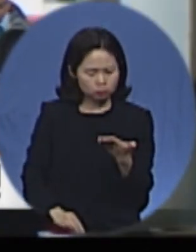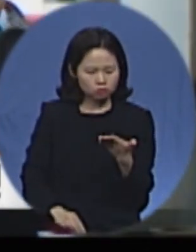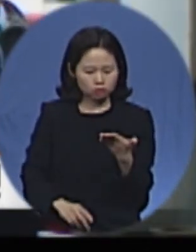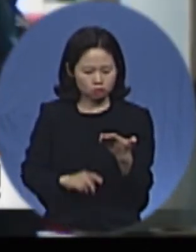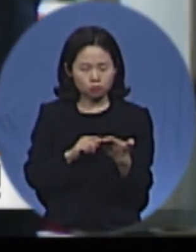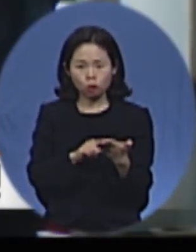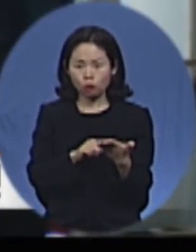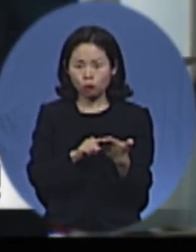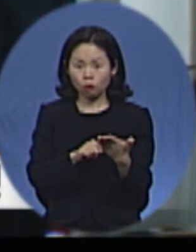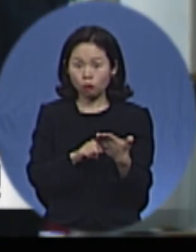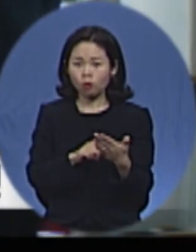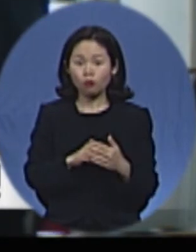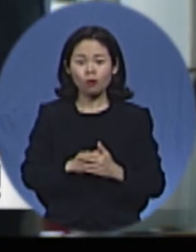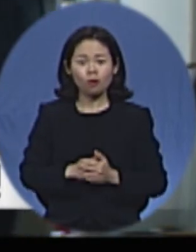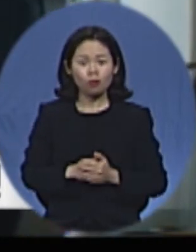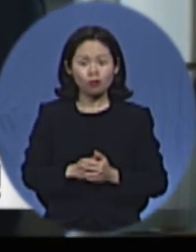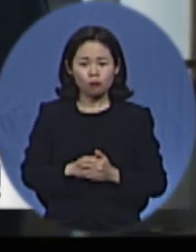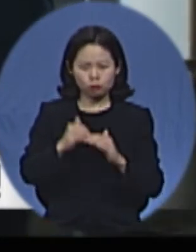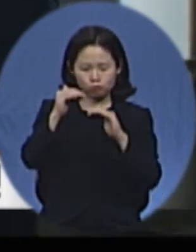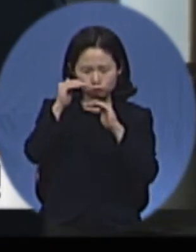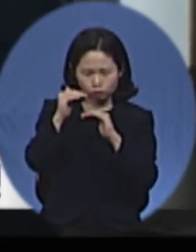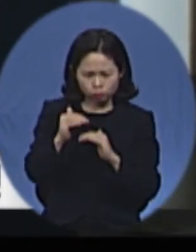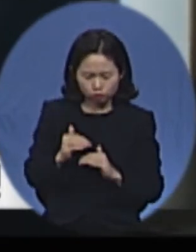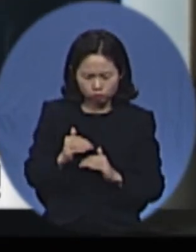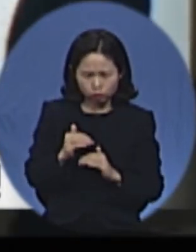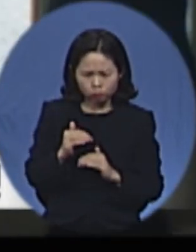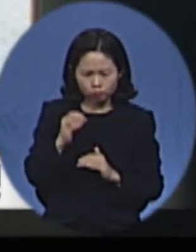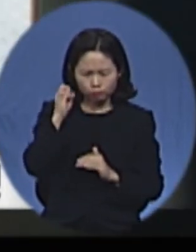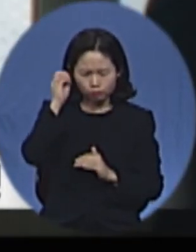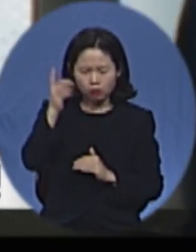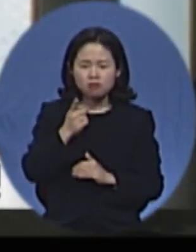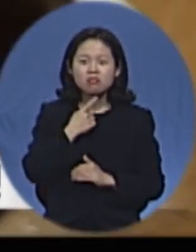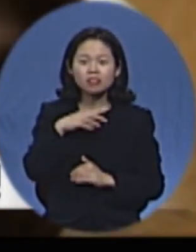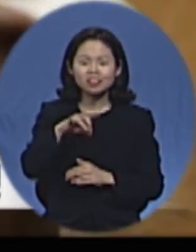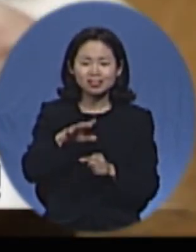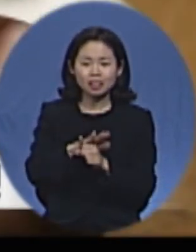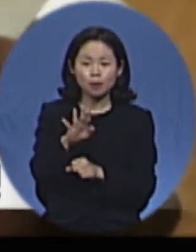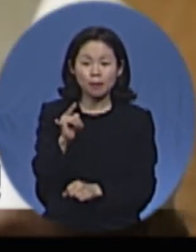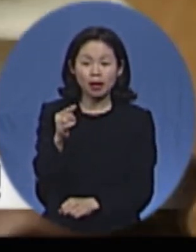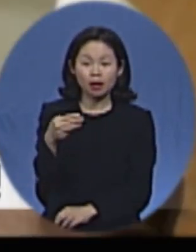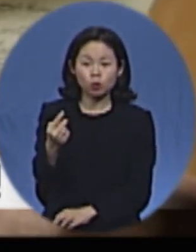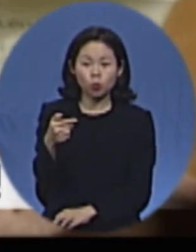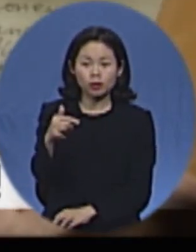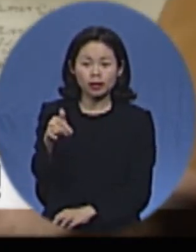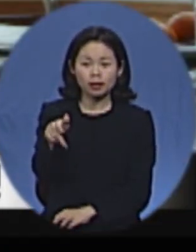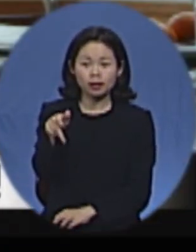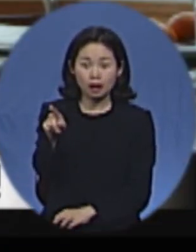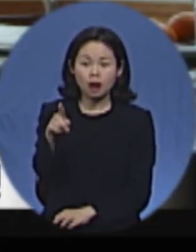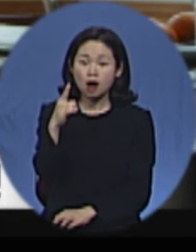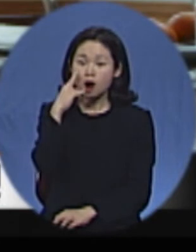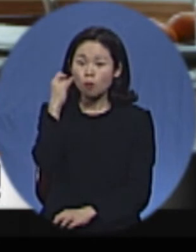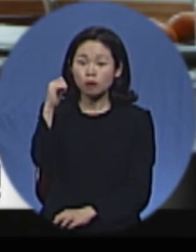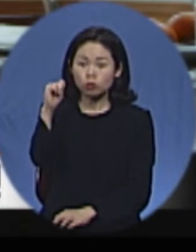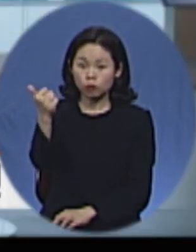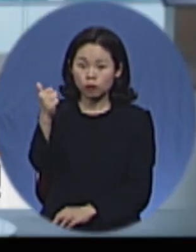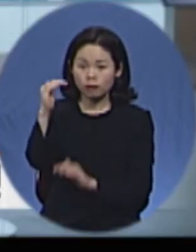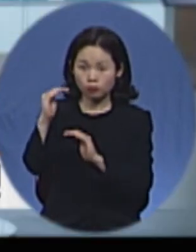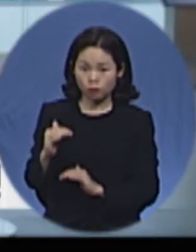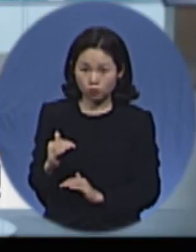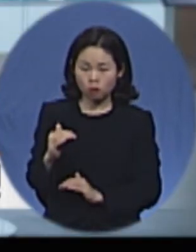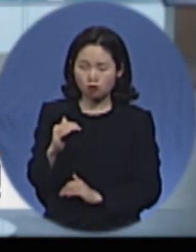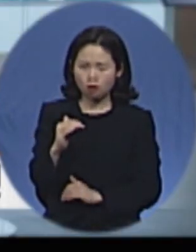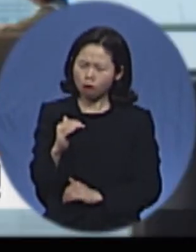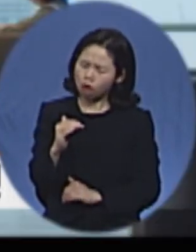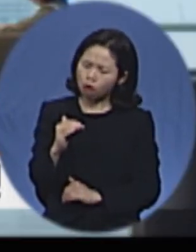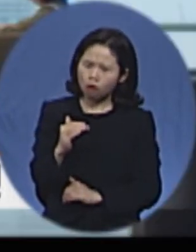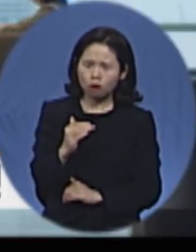도착한다. 그 안에는 잊고 지냈던 첫사랑 베로니카의 어머니의 부고가 담겨져 있고